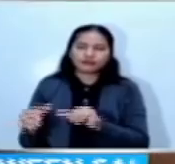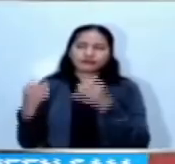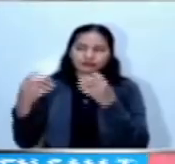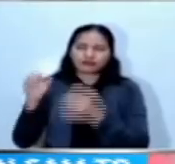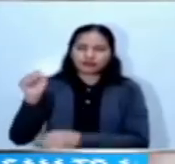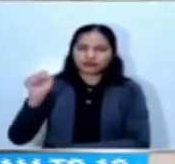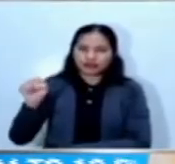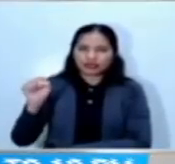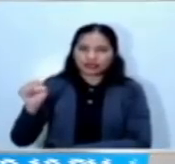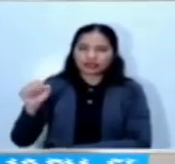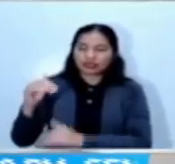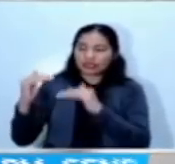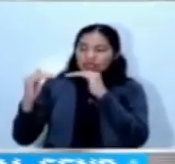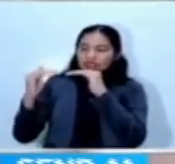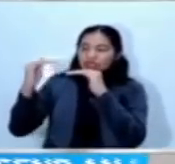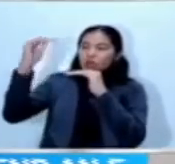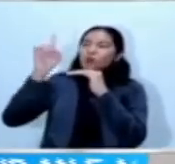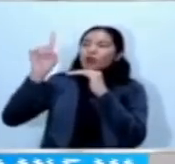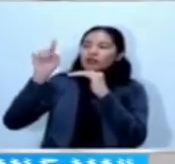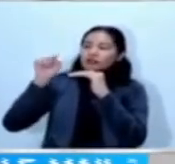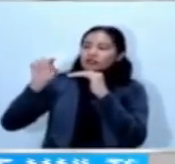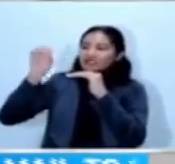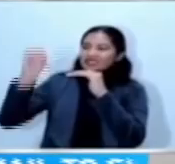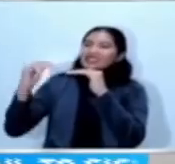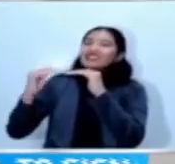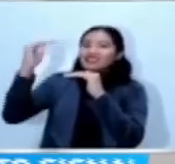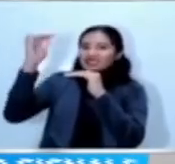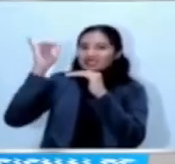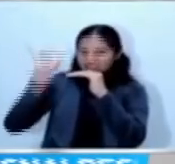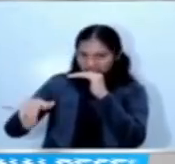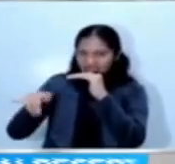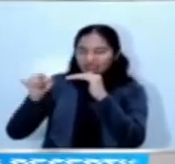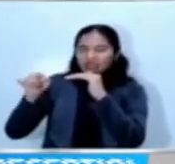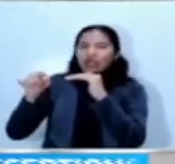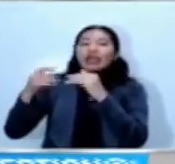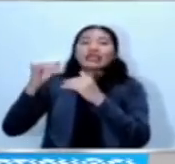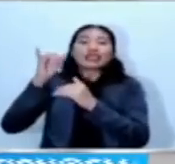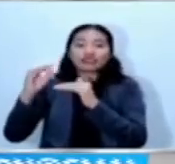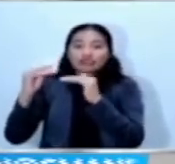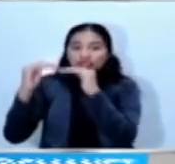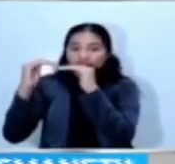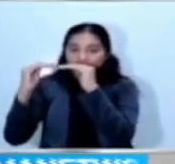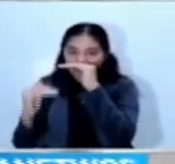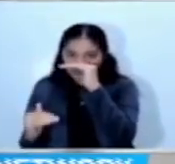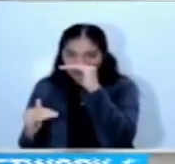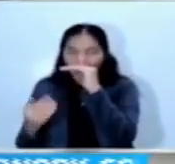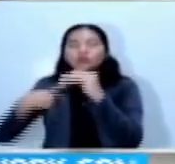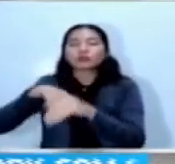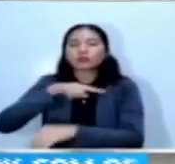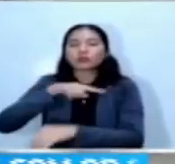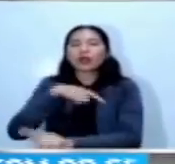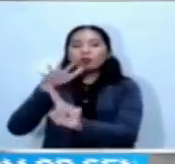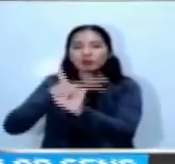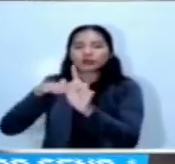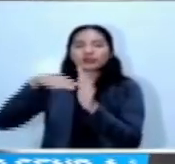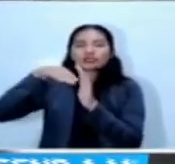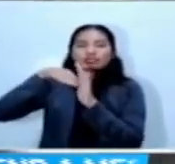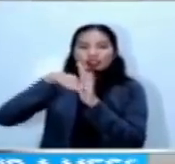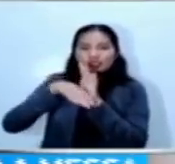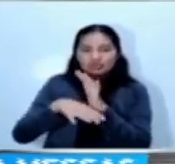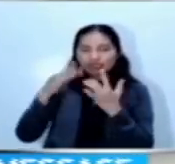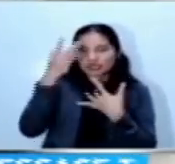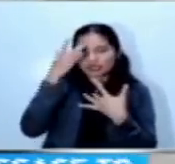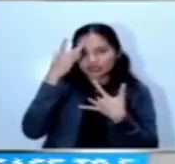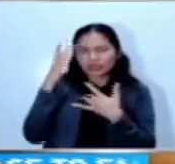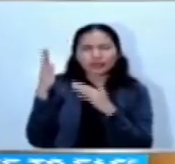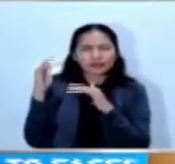sa less than one ang reproduction number, makikita natin bababa na yung bilang ng kaso. Ang inaasahan natin sana ay